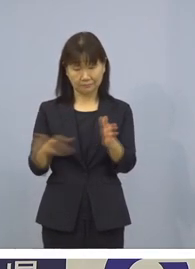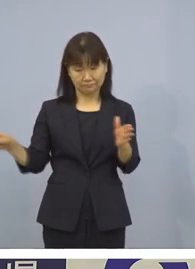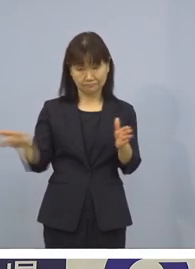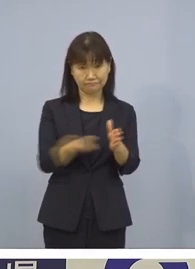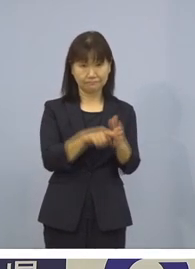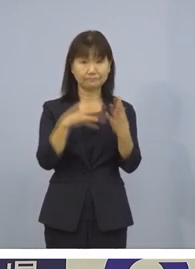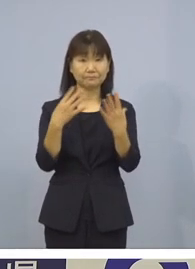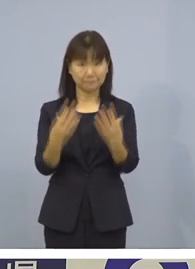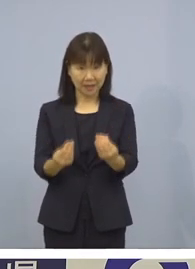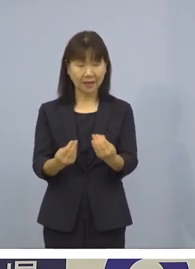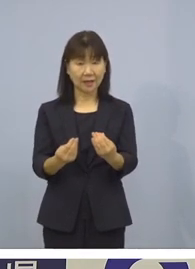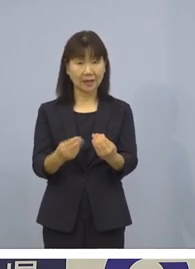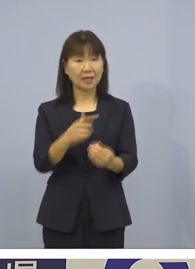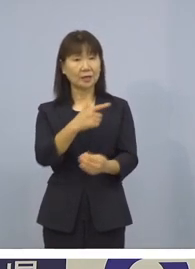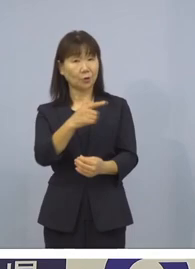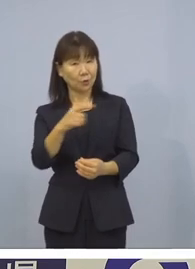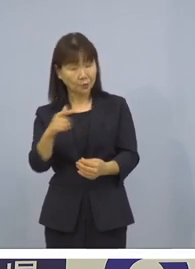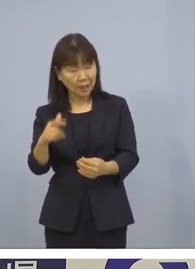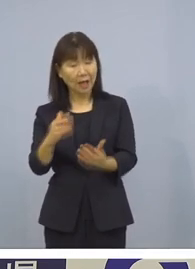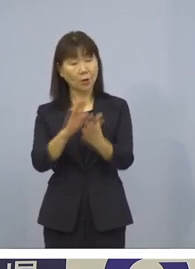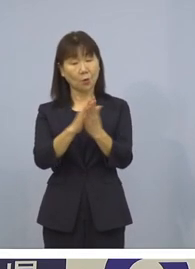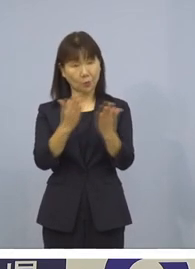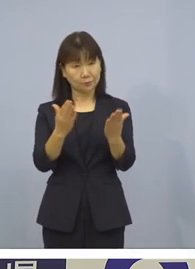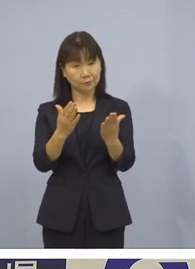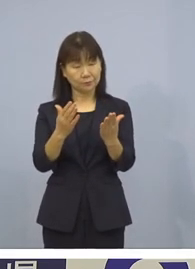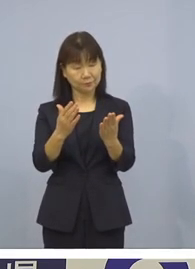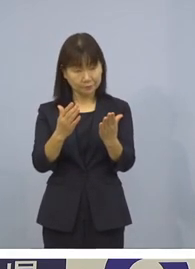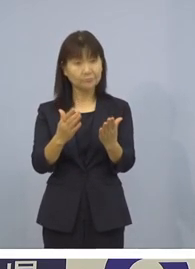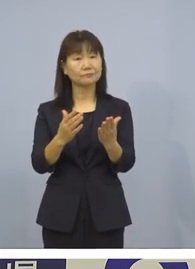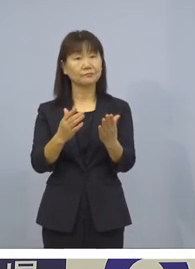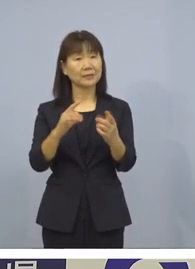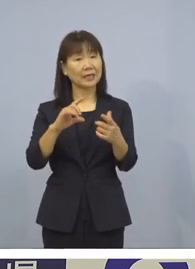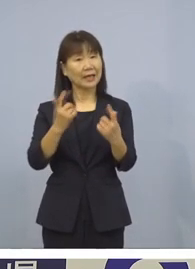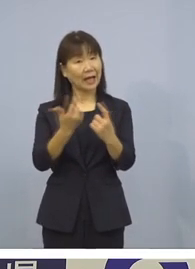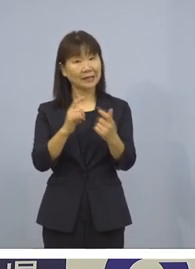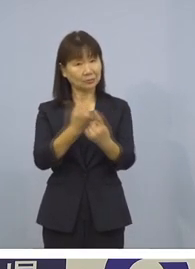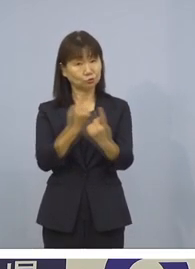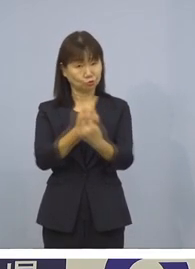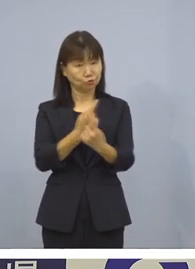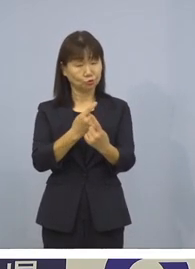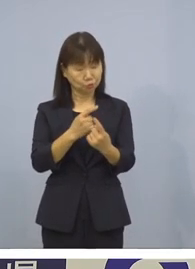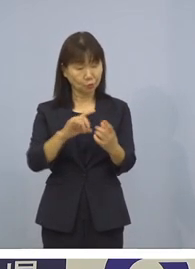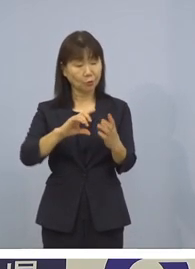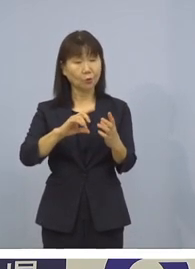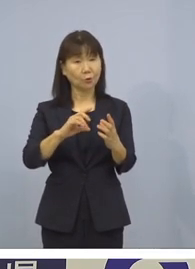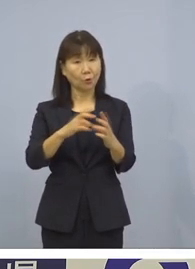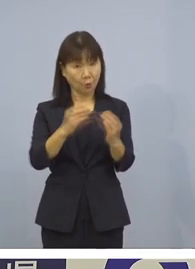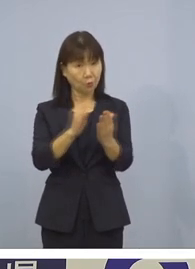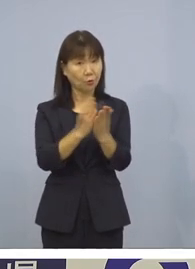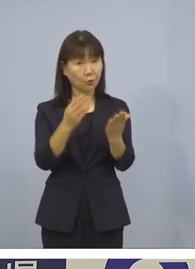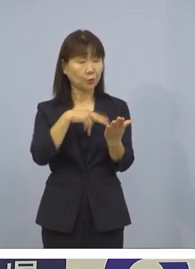あいろんなイノベーションの本読んでも、発明っちゃもうこれからなかなか難しいと。今の